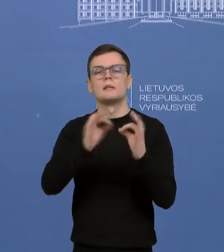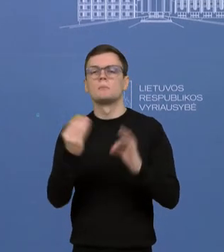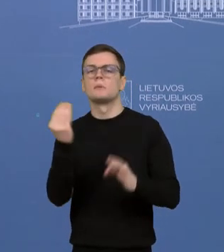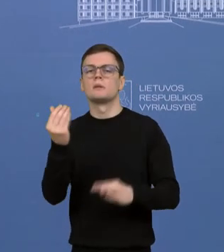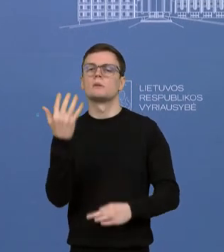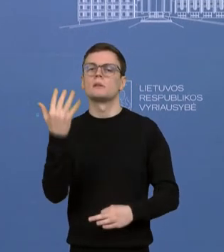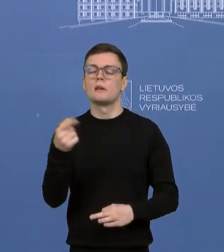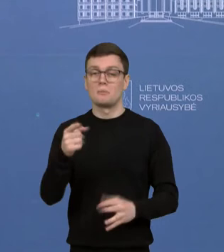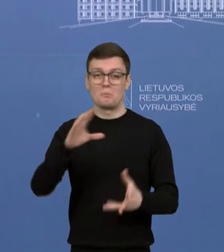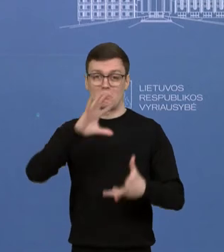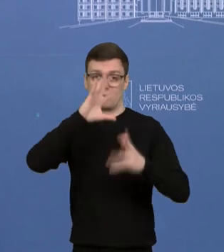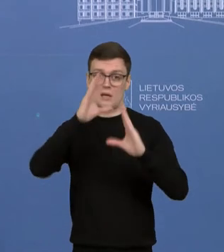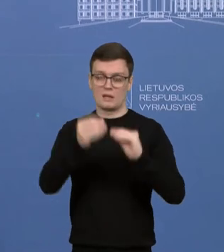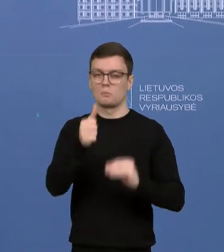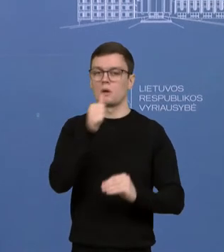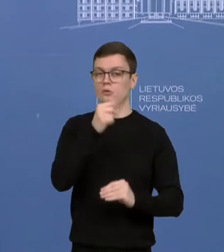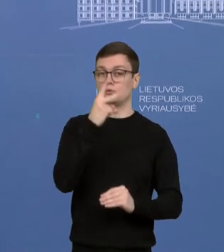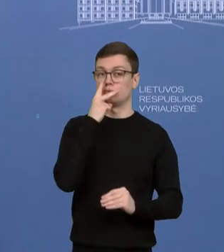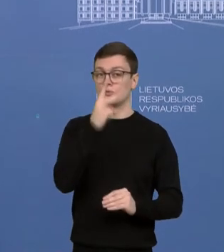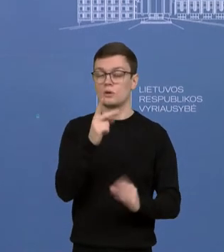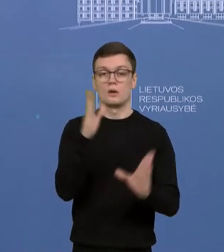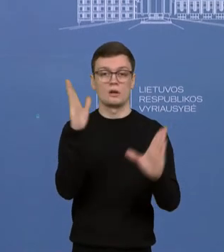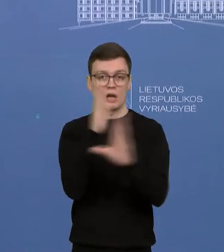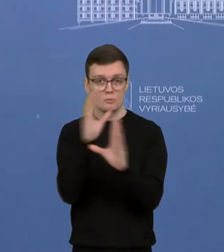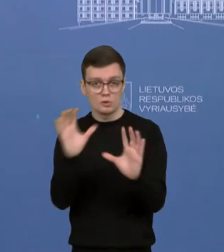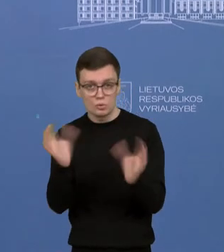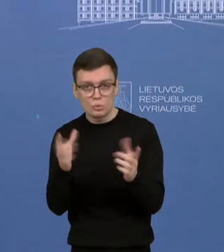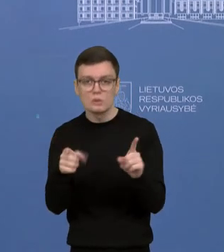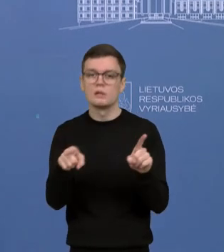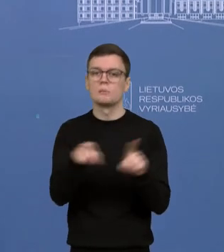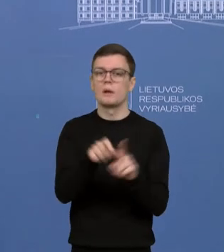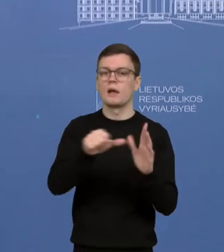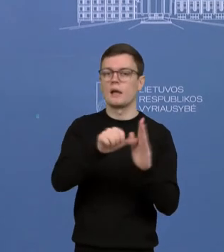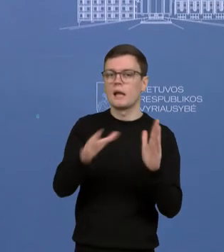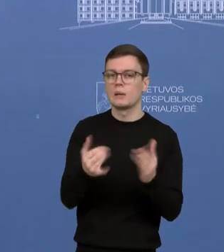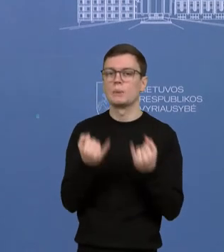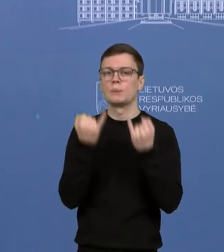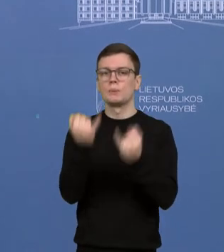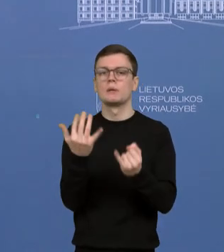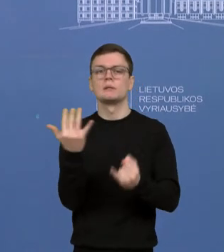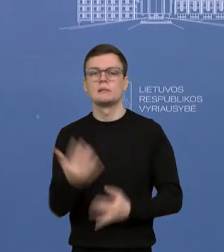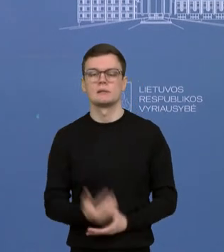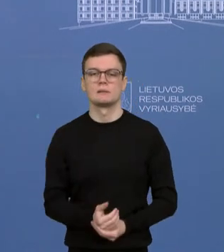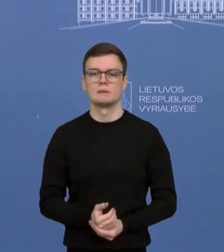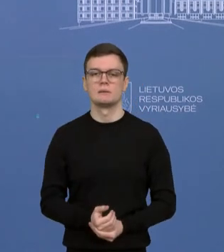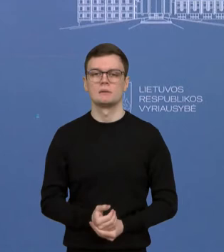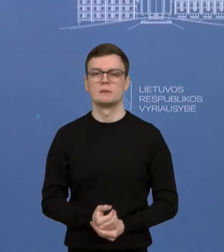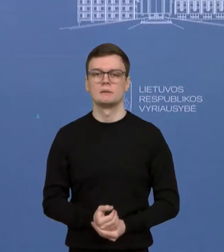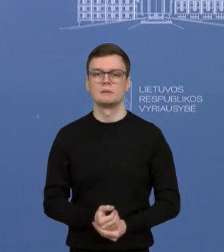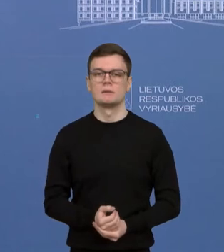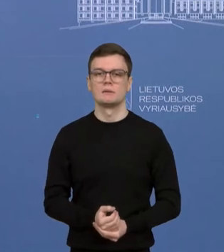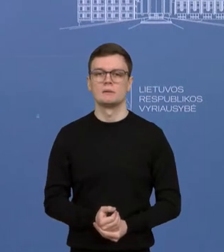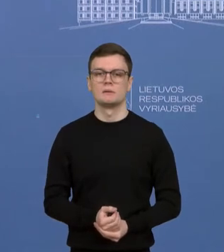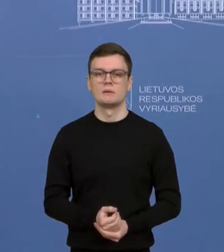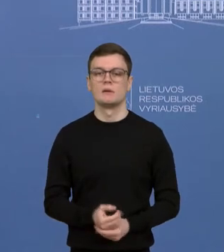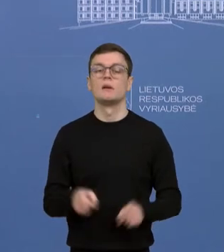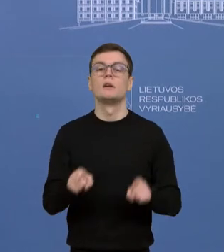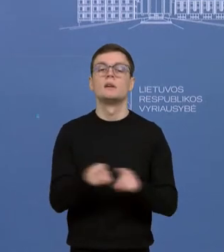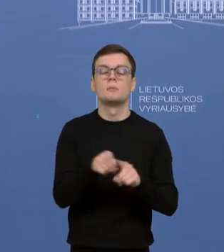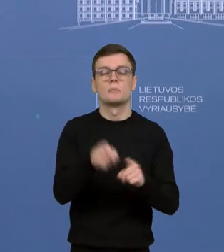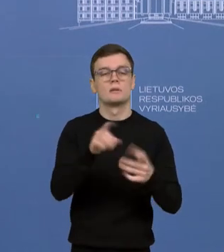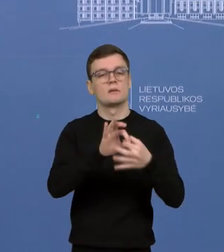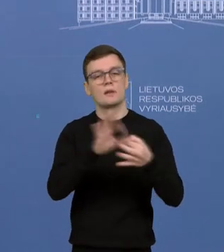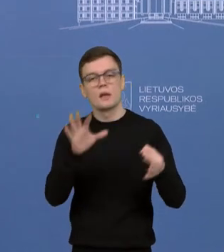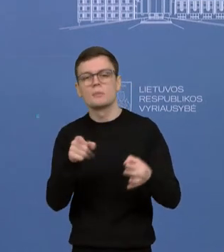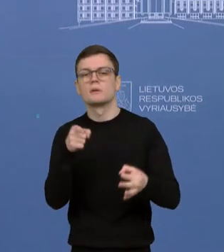čia yra bendra suma, jeigu žiūrėsim gamtinių dujų ir elektros tiekimo, tiek nepriklausomų, tiek jau vartotojų,